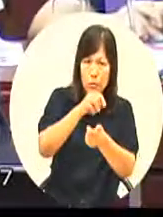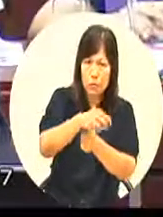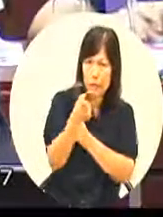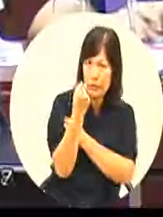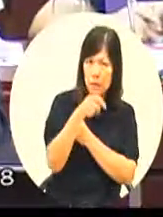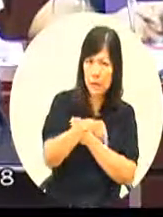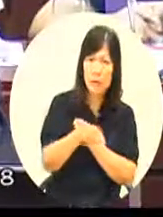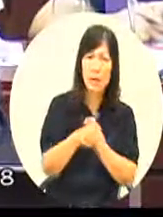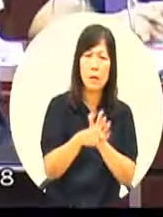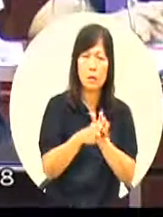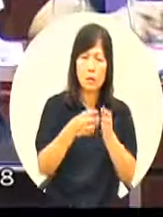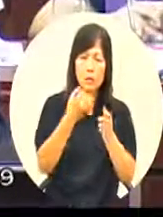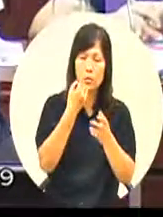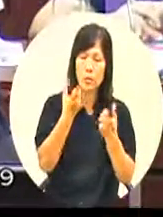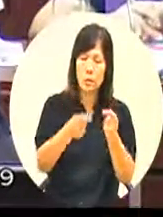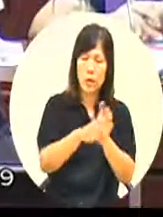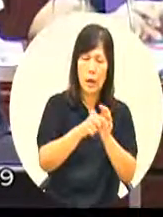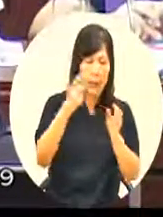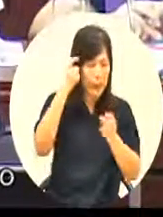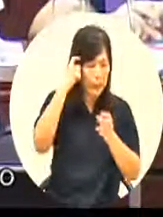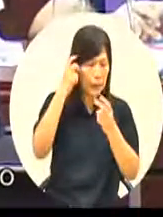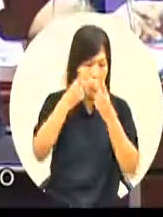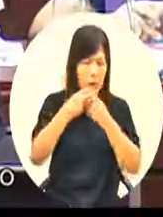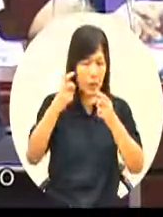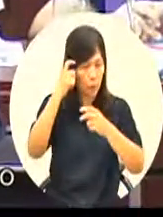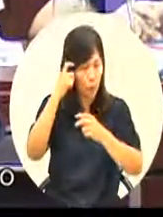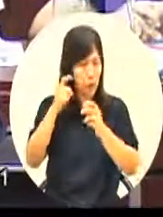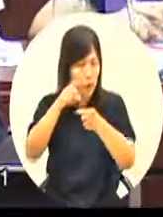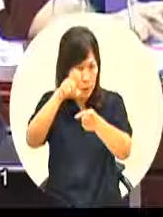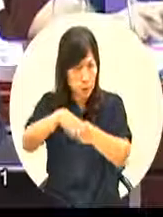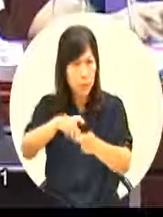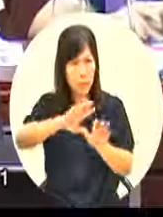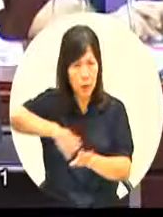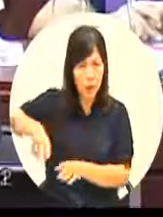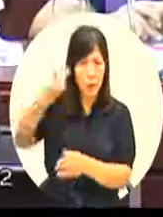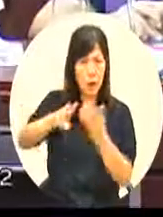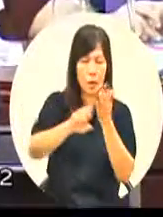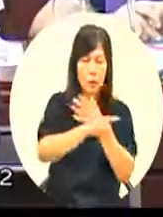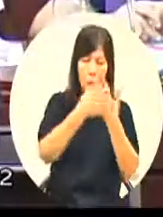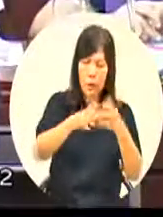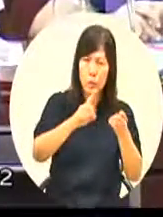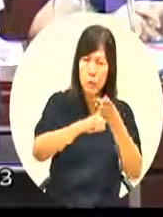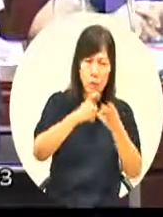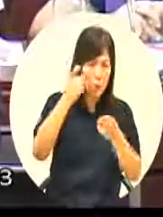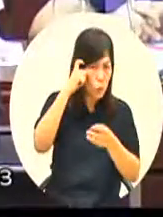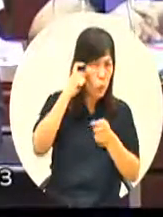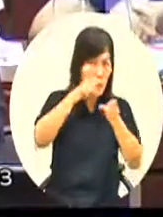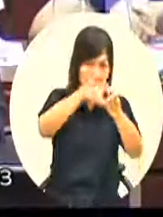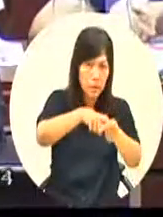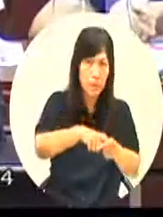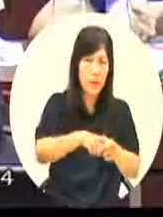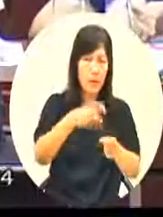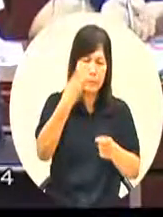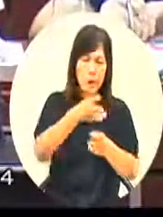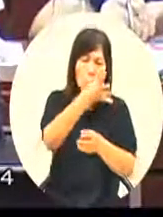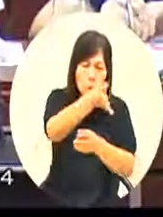样也是除了客观指标以外呢，很多的主观指标。我们进一步了解，就是说这个是亲